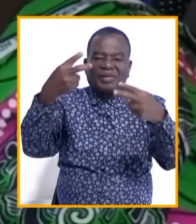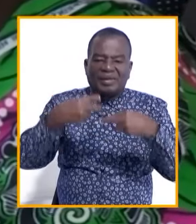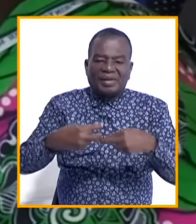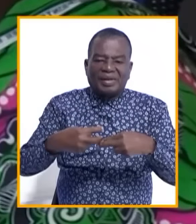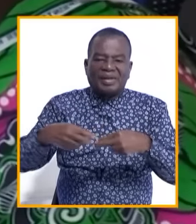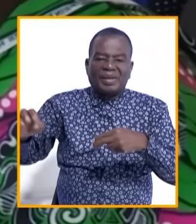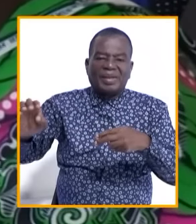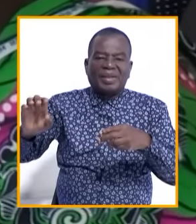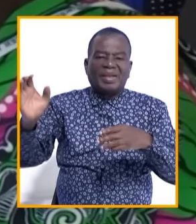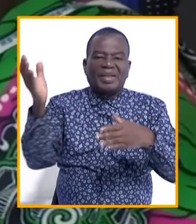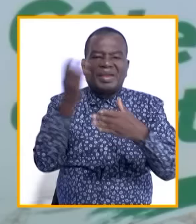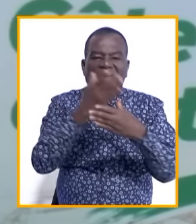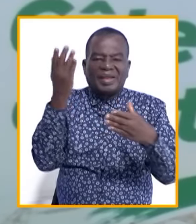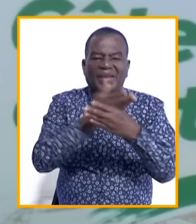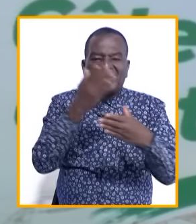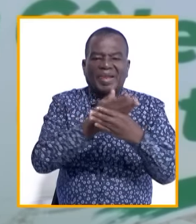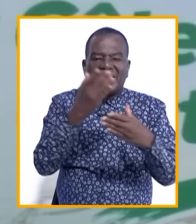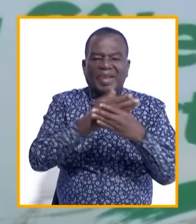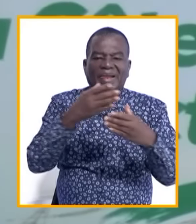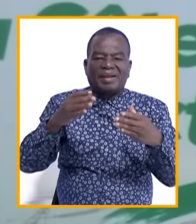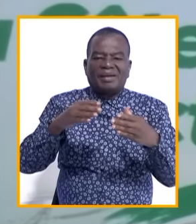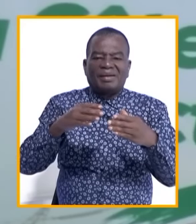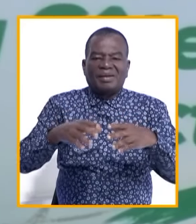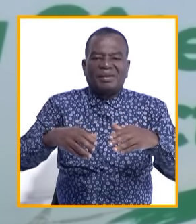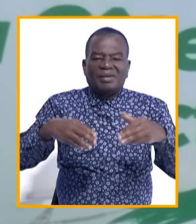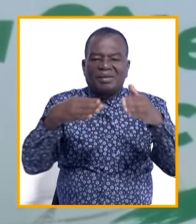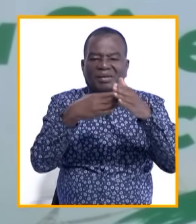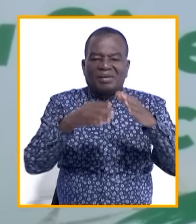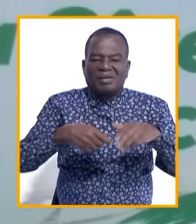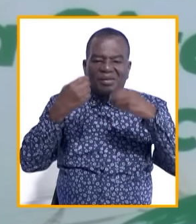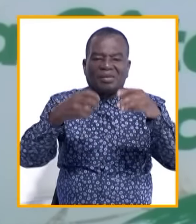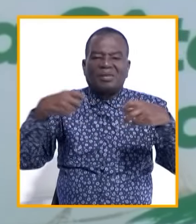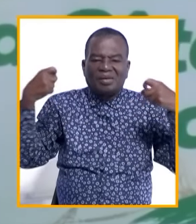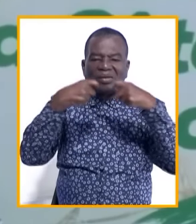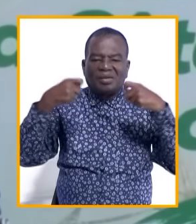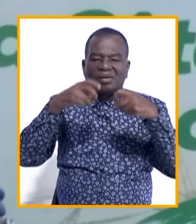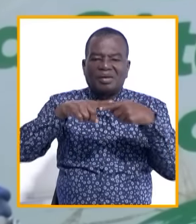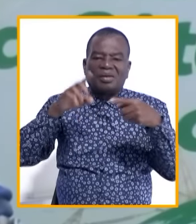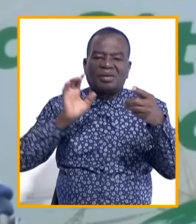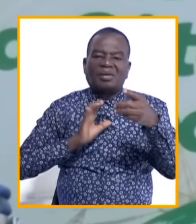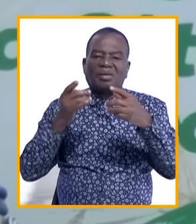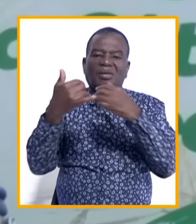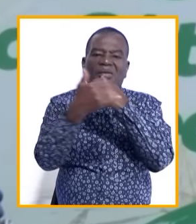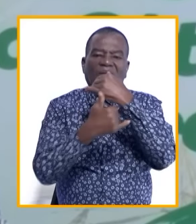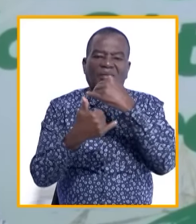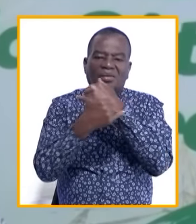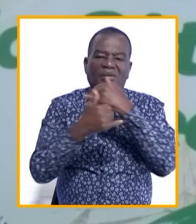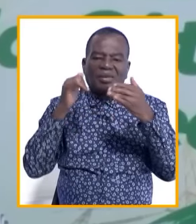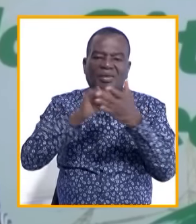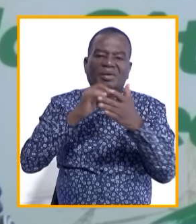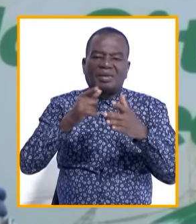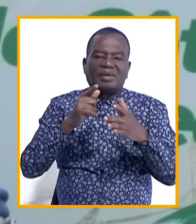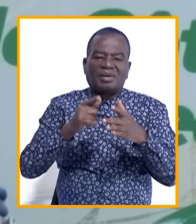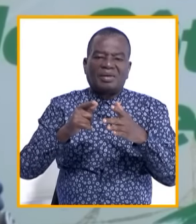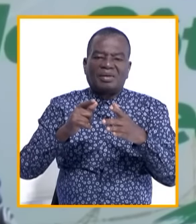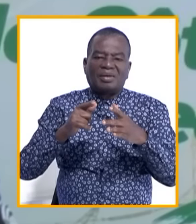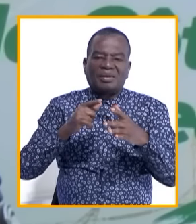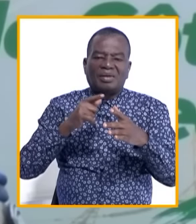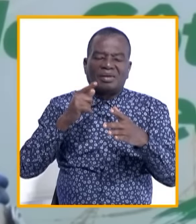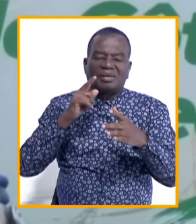eaux, mais surtout venir déranger les barrages qui offrent l'électricité à notre